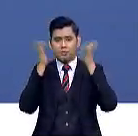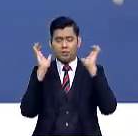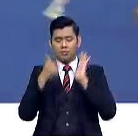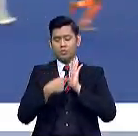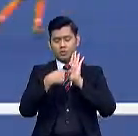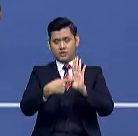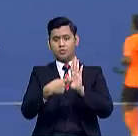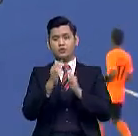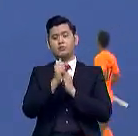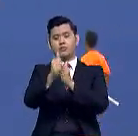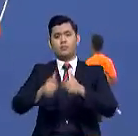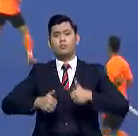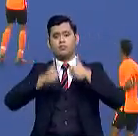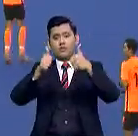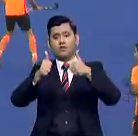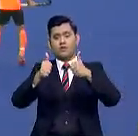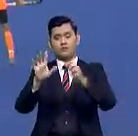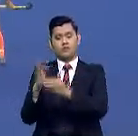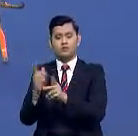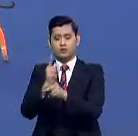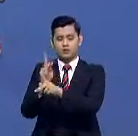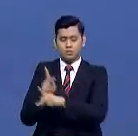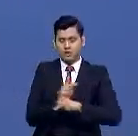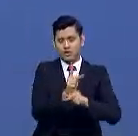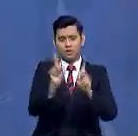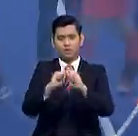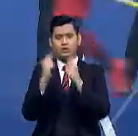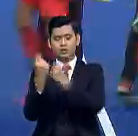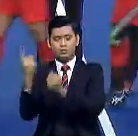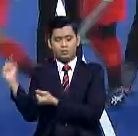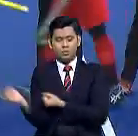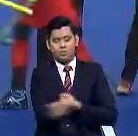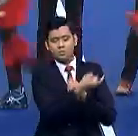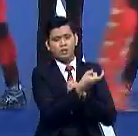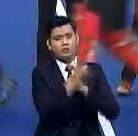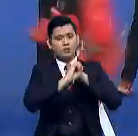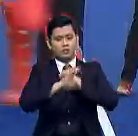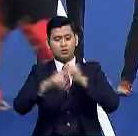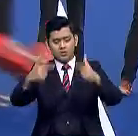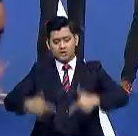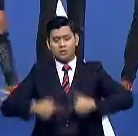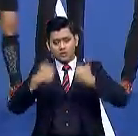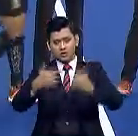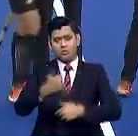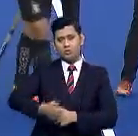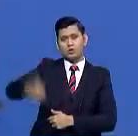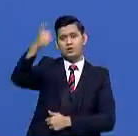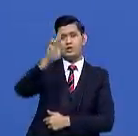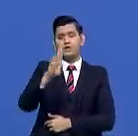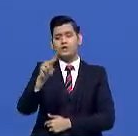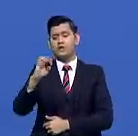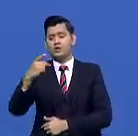ciri-ciri kepemimpinan baik untuk mengemudi pasukan mereka dalam champions liga musim ini juara tiga kali 2020 Judika Hai